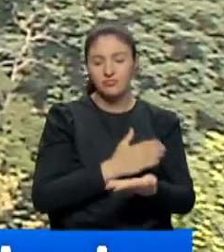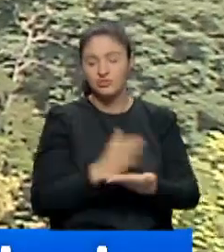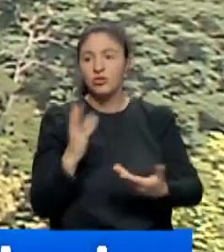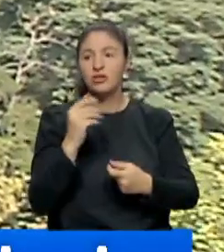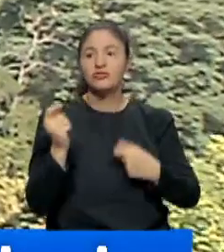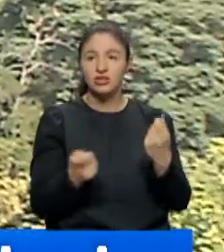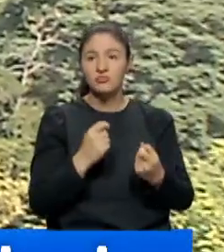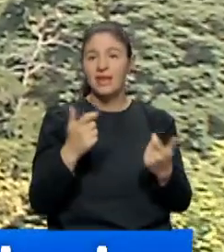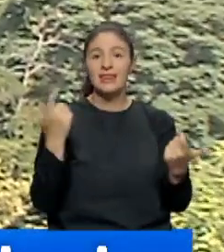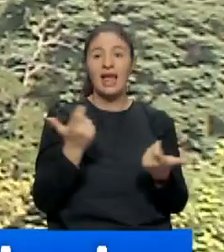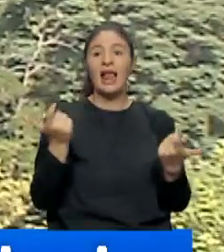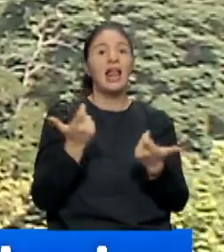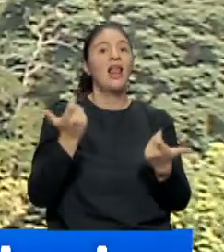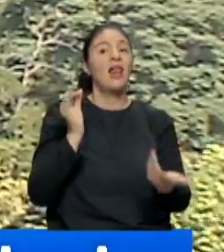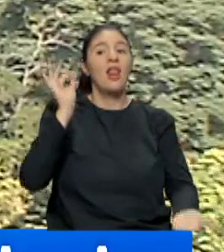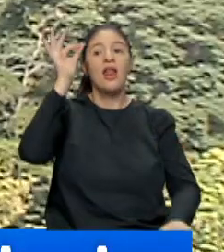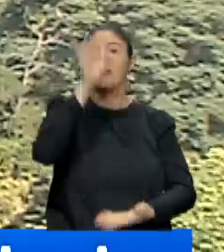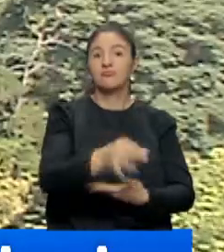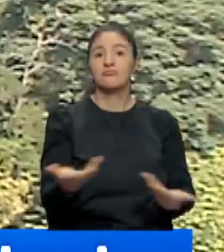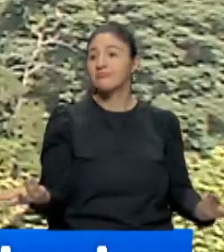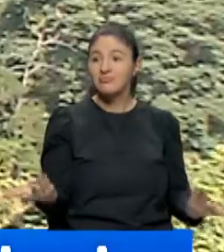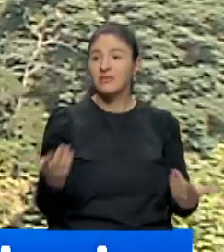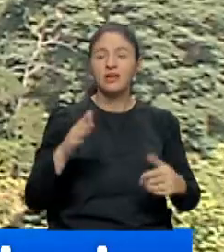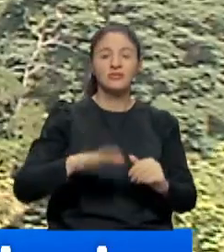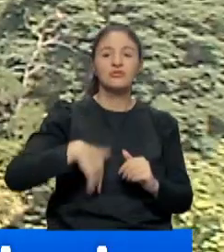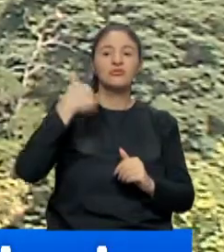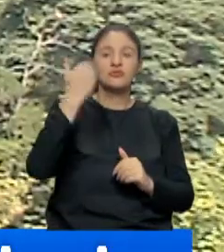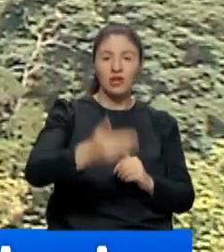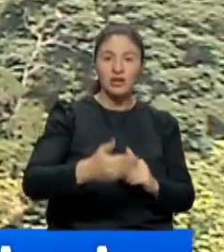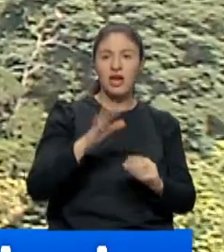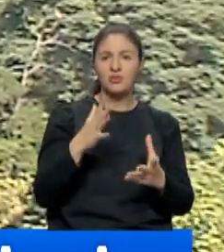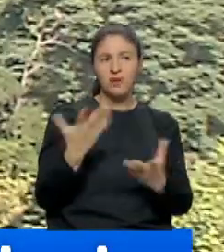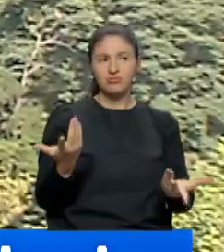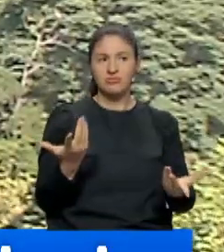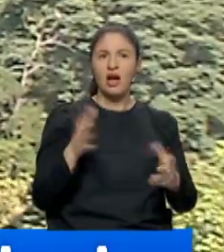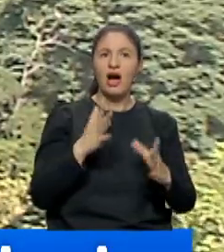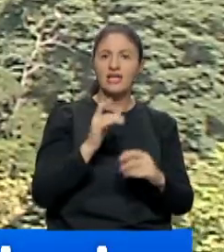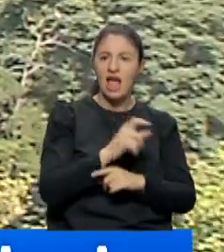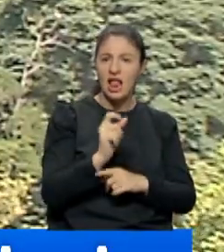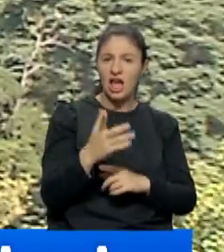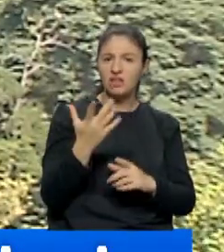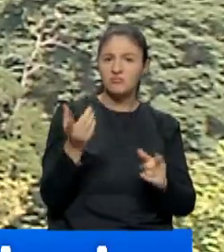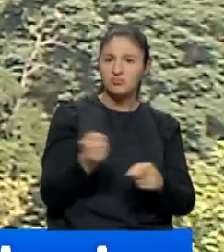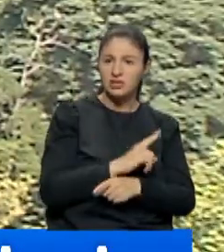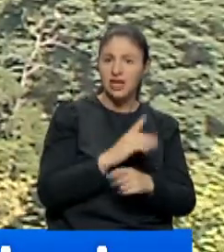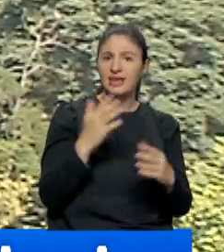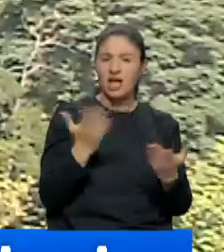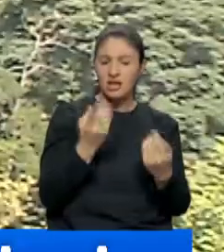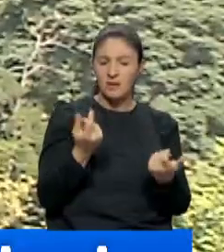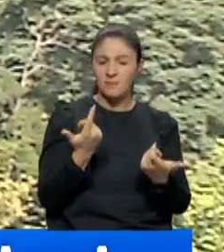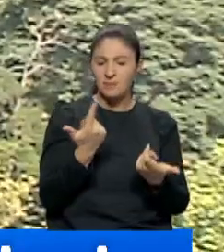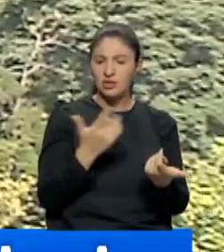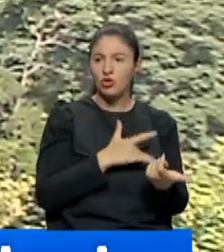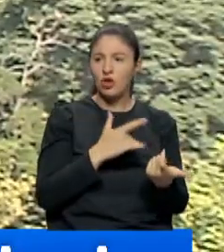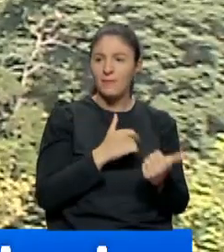ilerleyen çalışma nerelere nerelere vardı ve sonrasında Acaba hangi iller hangi ilçeler ne kadar